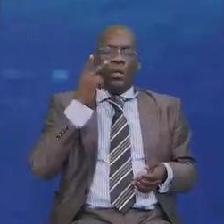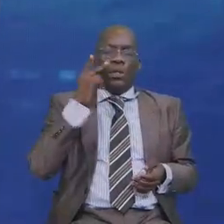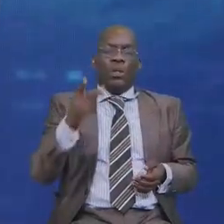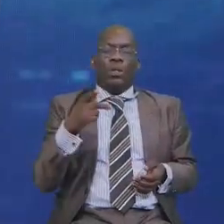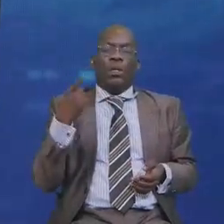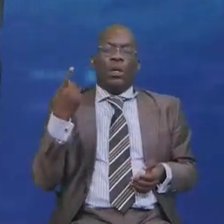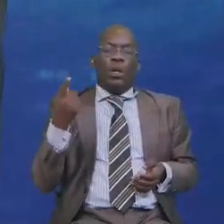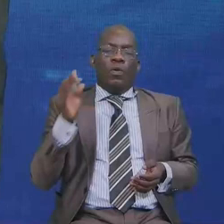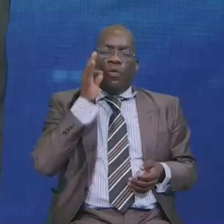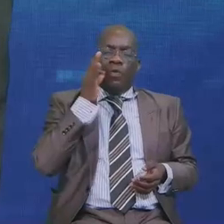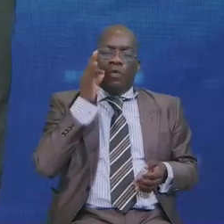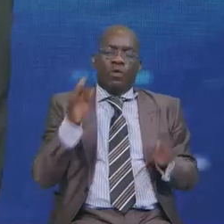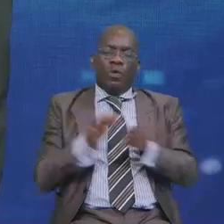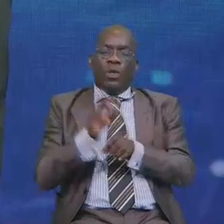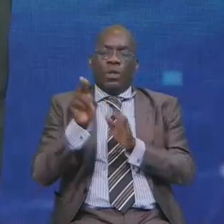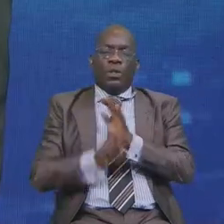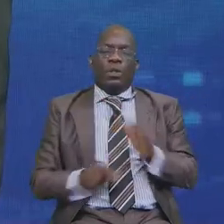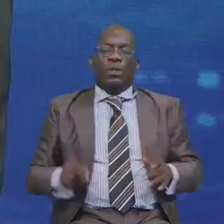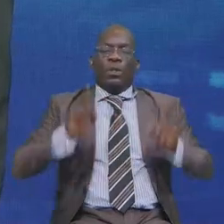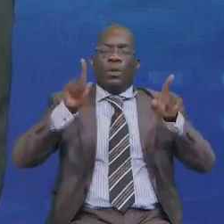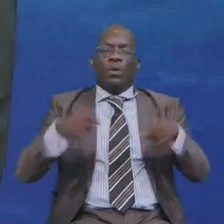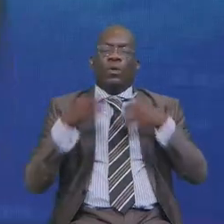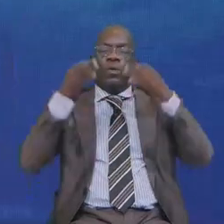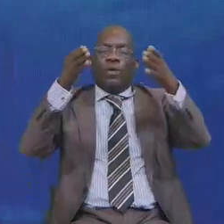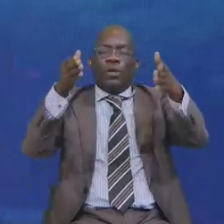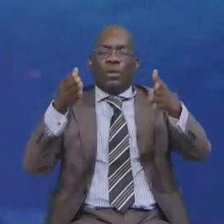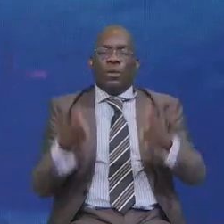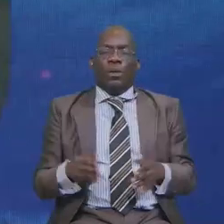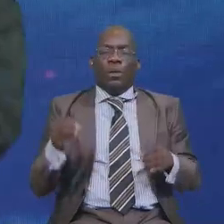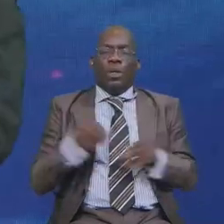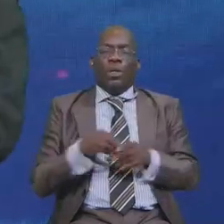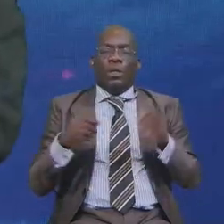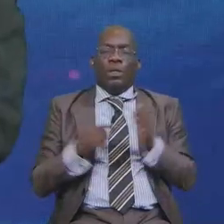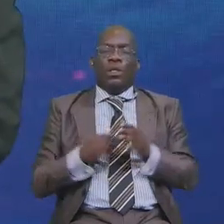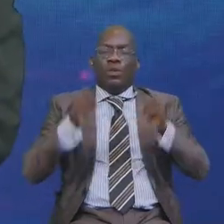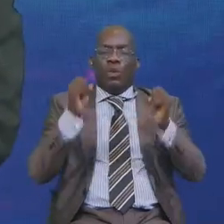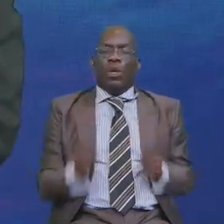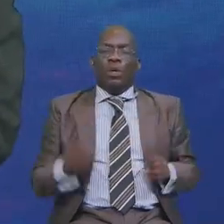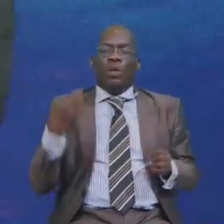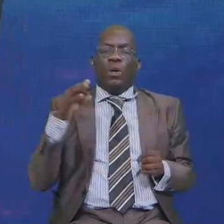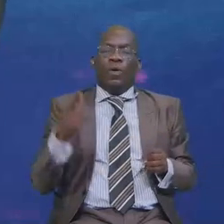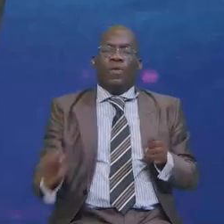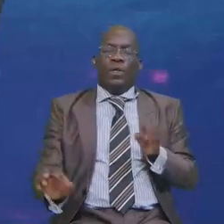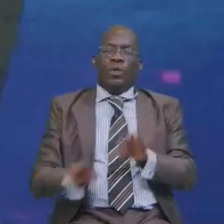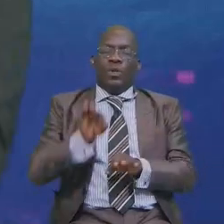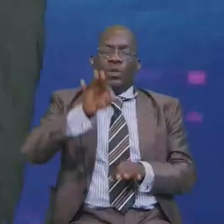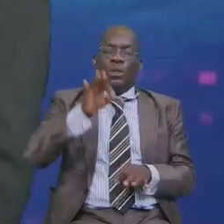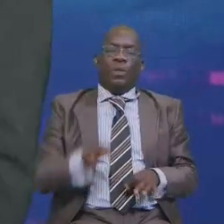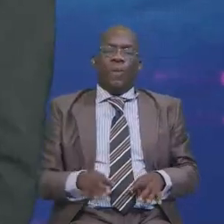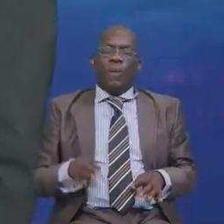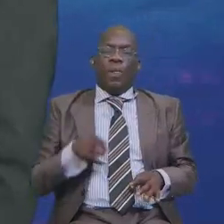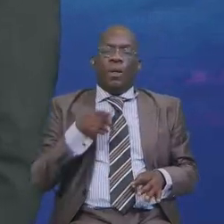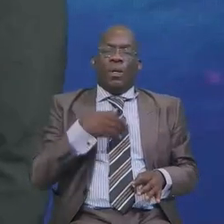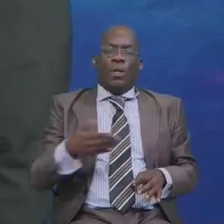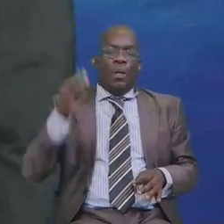Vous verrez la fructification. Allez dans cette puissance de l'esprit. Il n'y aura pas